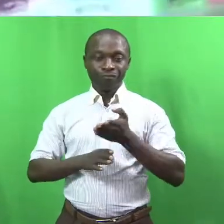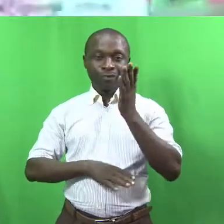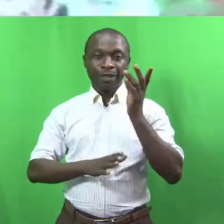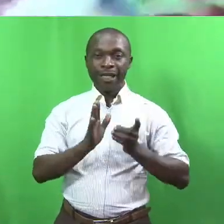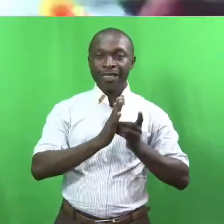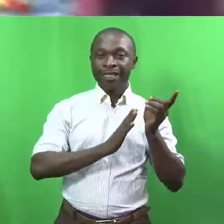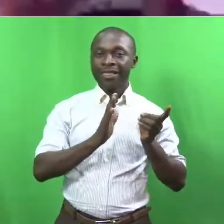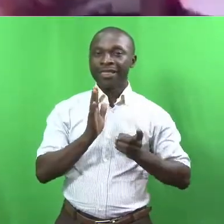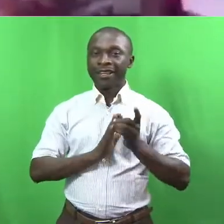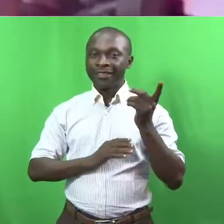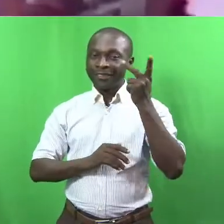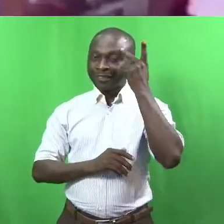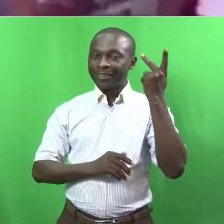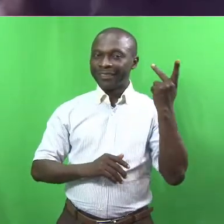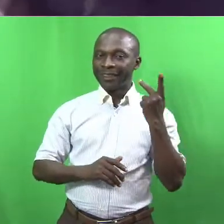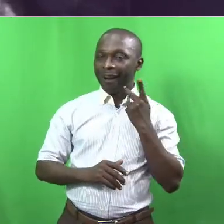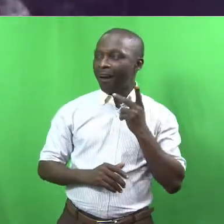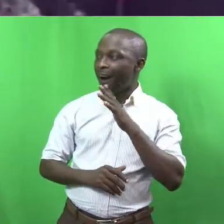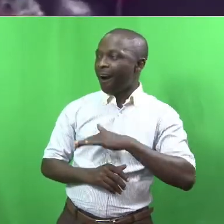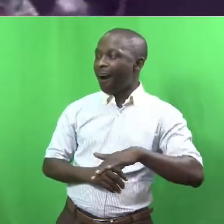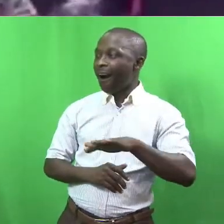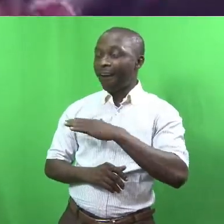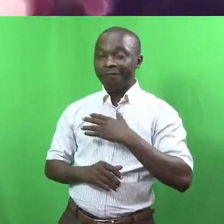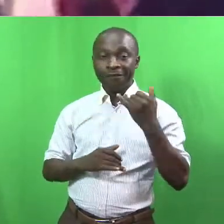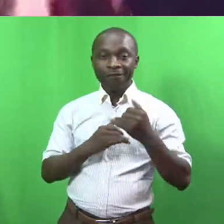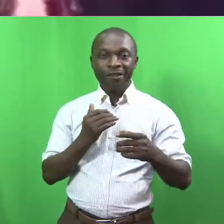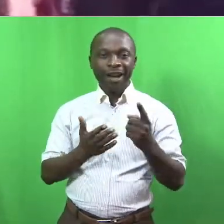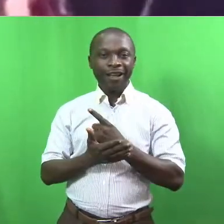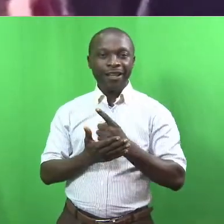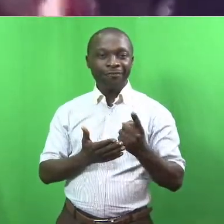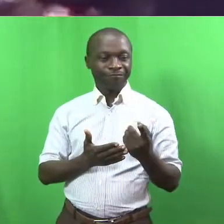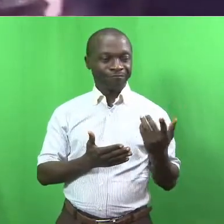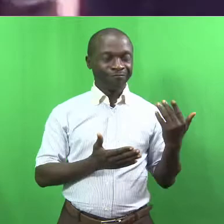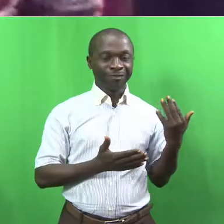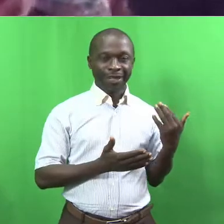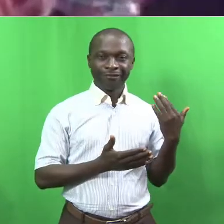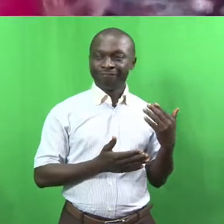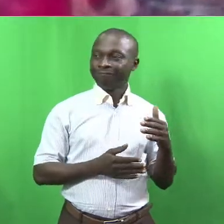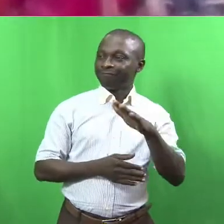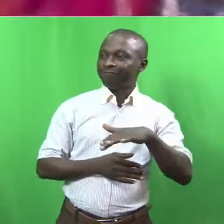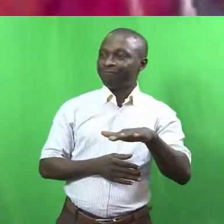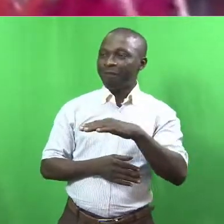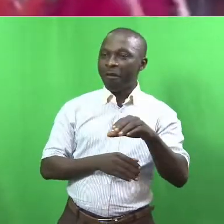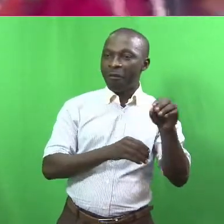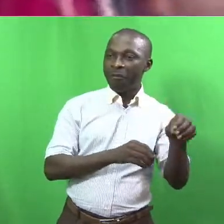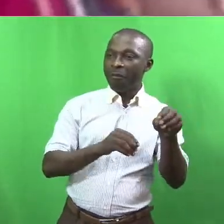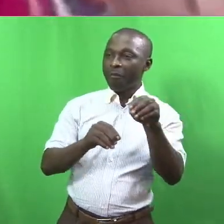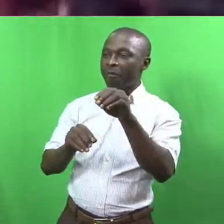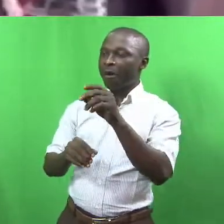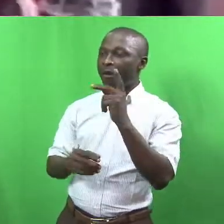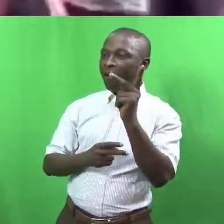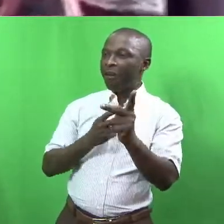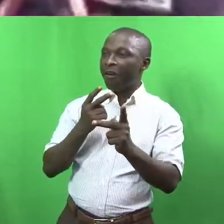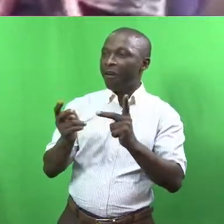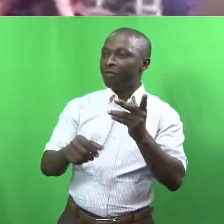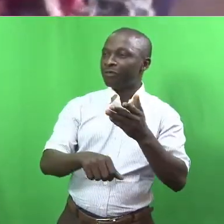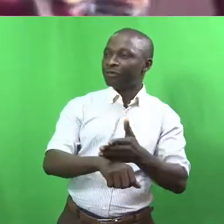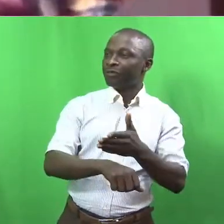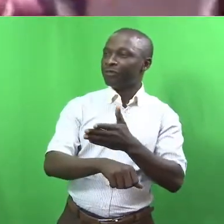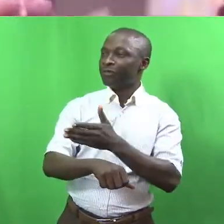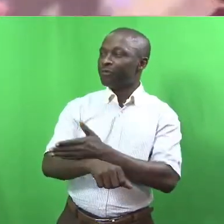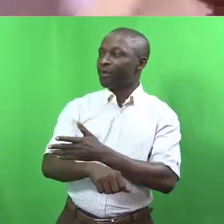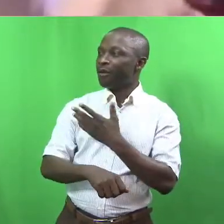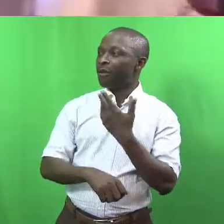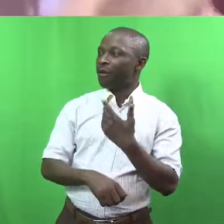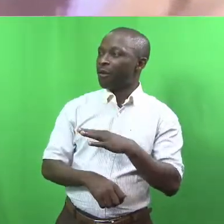Développement Urbain, s'est rendue en fin de semaine dernière à Bangangté, dans le département d'Yaoundé, pour toucher du doigt l'état